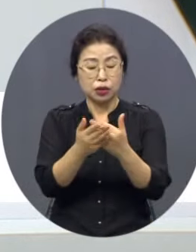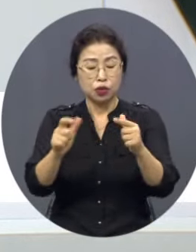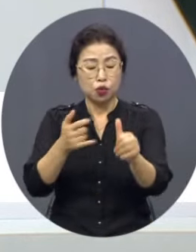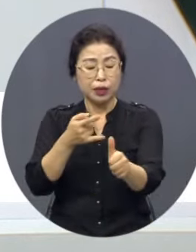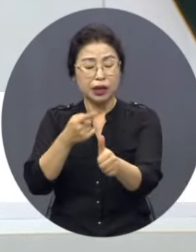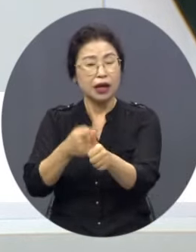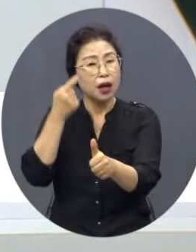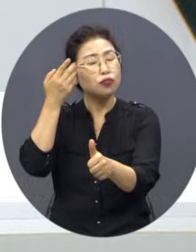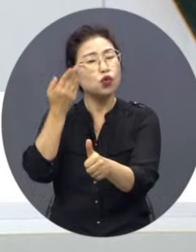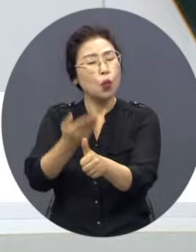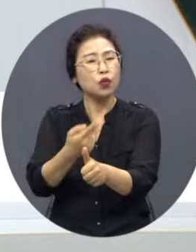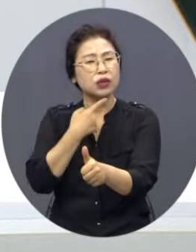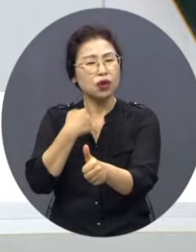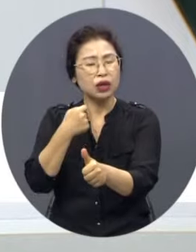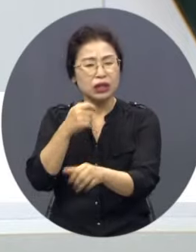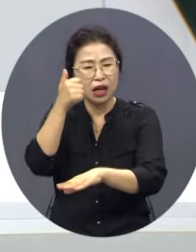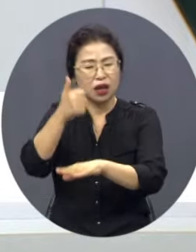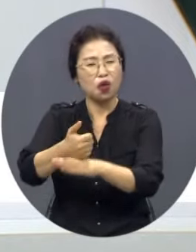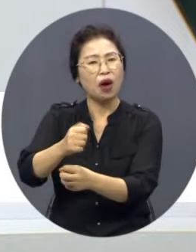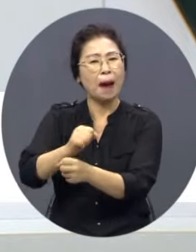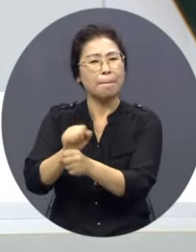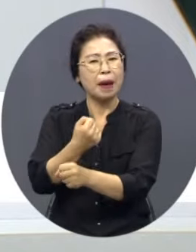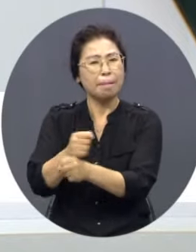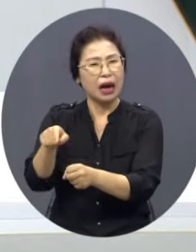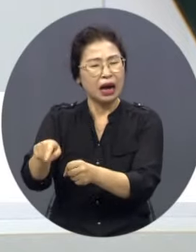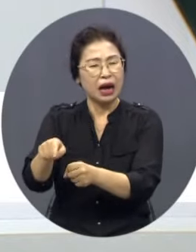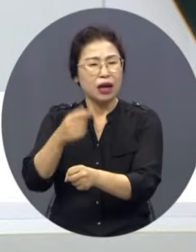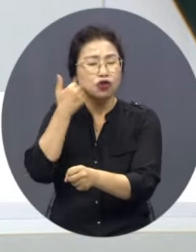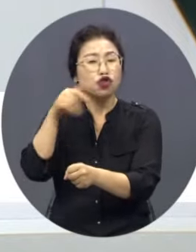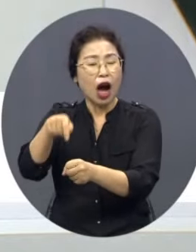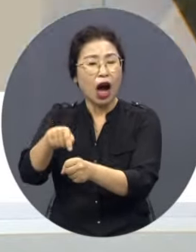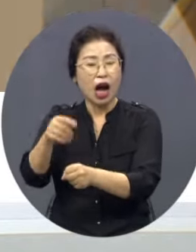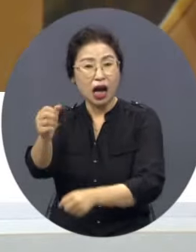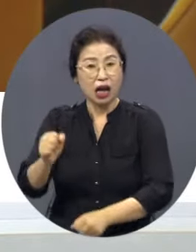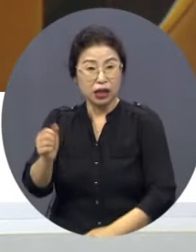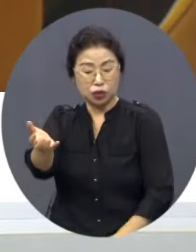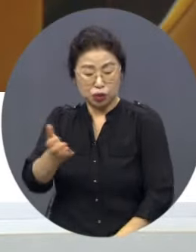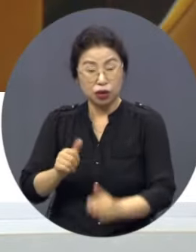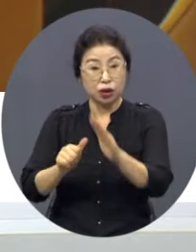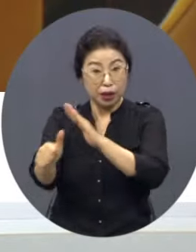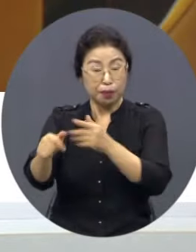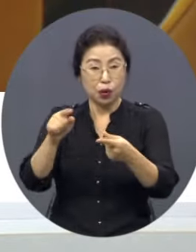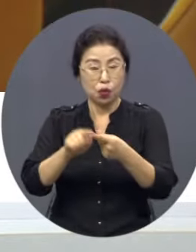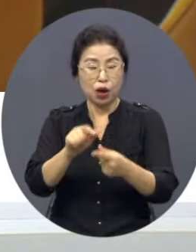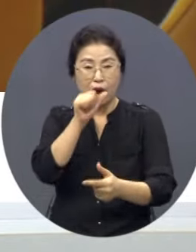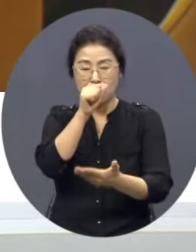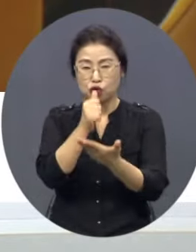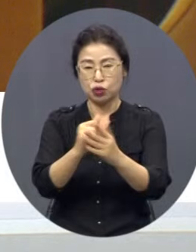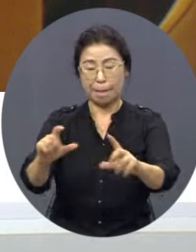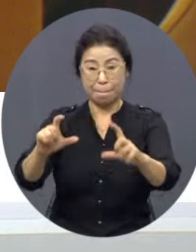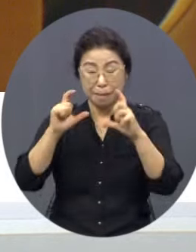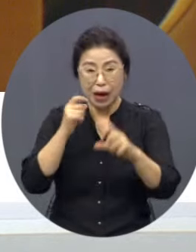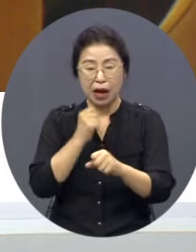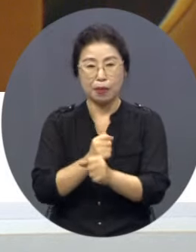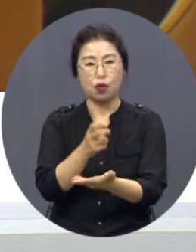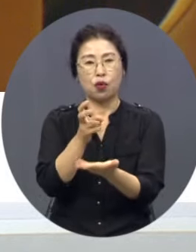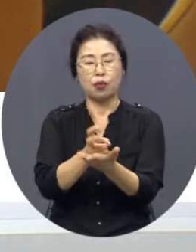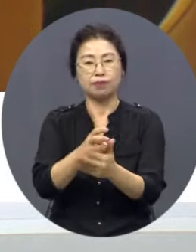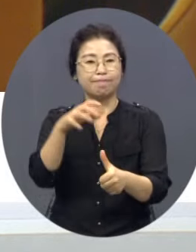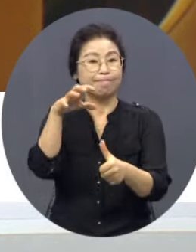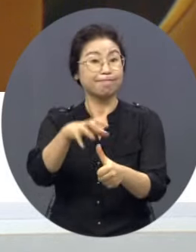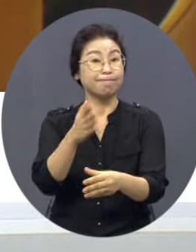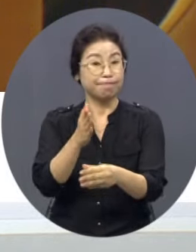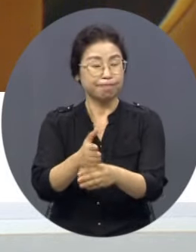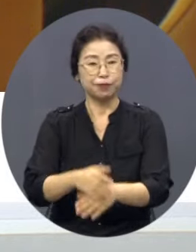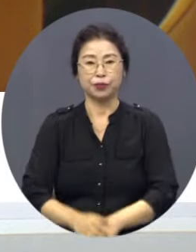의혹을 보도했는데요. 의견 조작을 주도했던 카지노 전 대표가 실형을 선고받고 법정